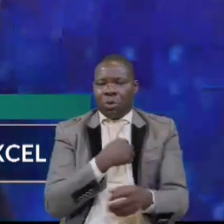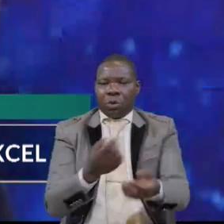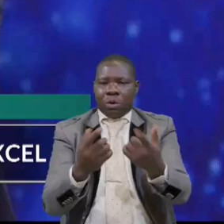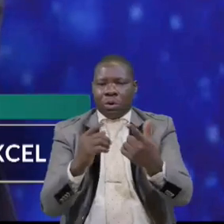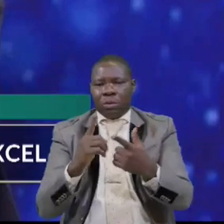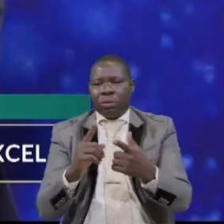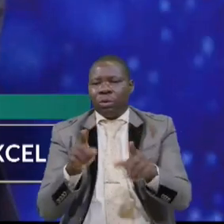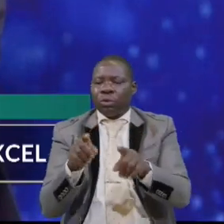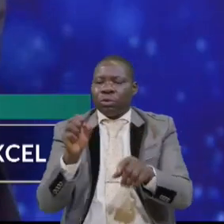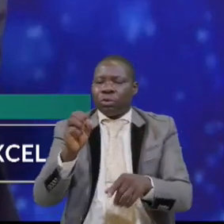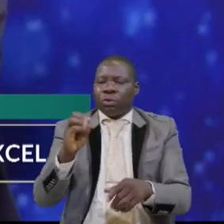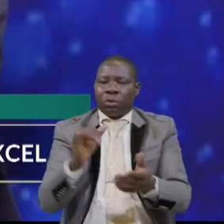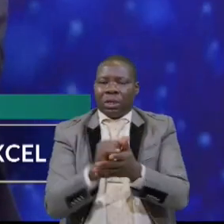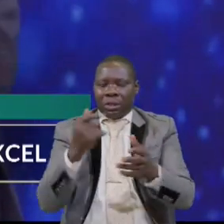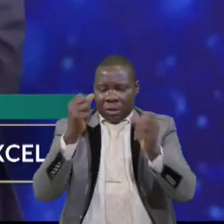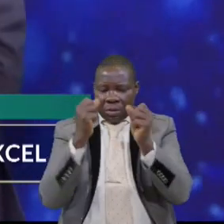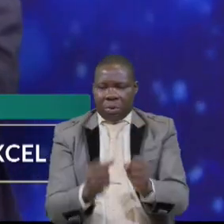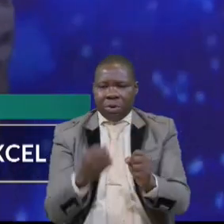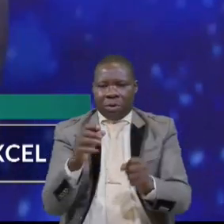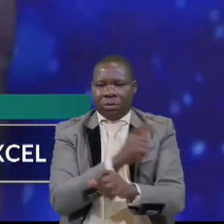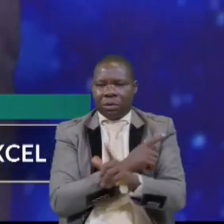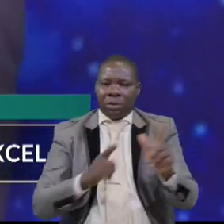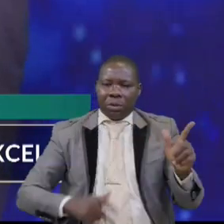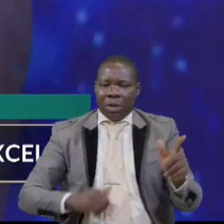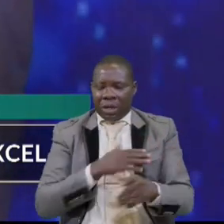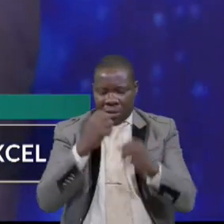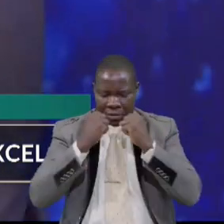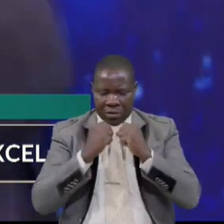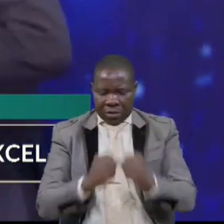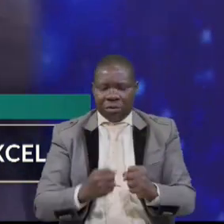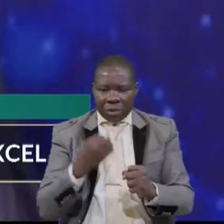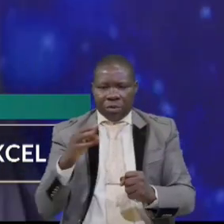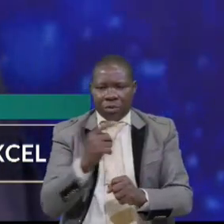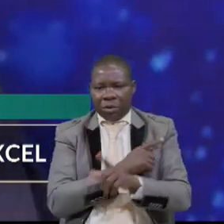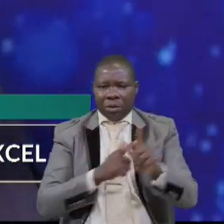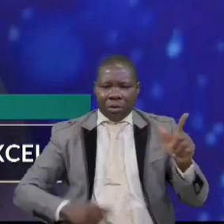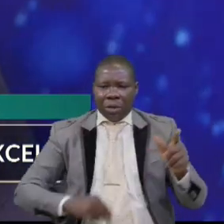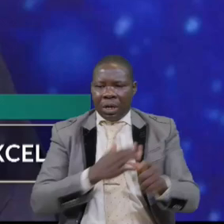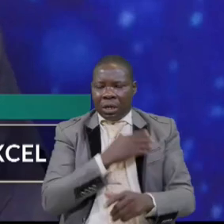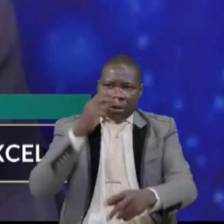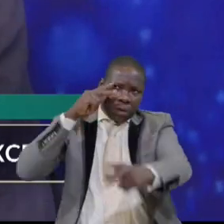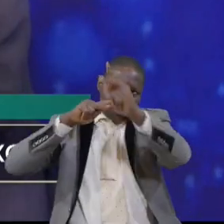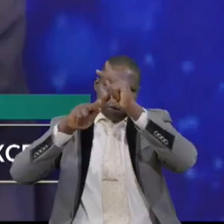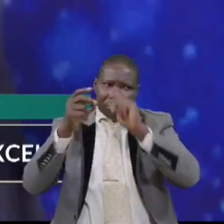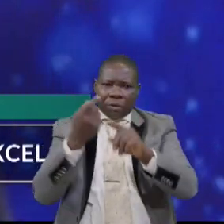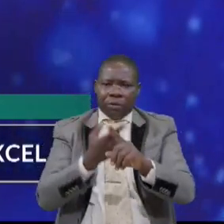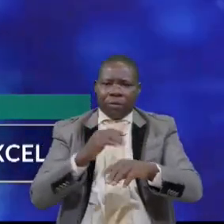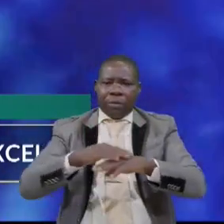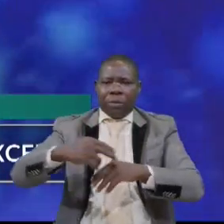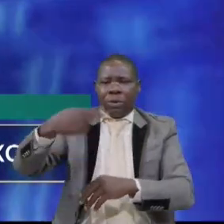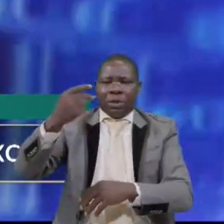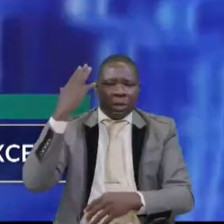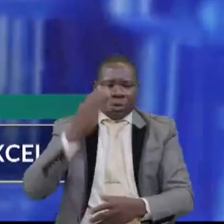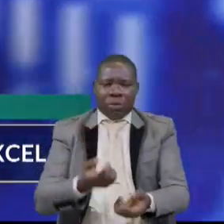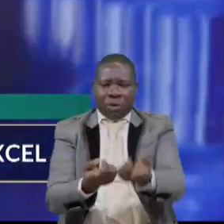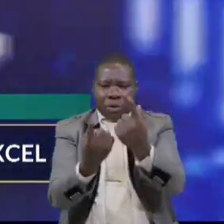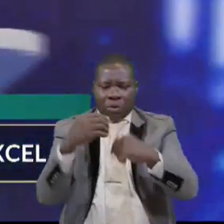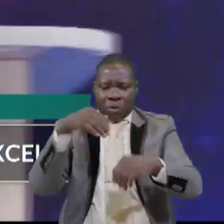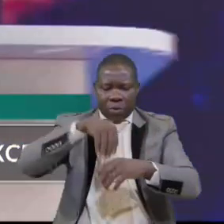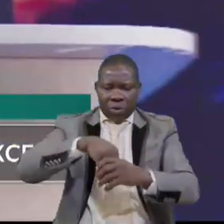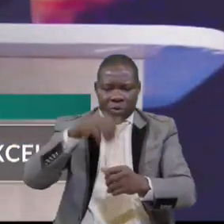du Seigneur et la force du Seigneur et la vision d'en haut puissent entrer en chacun